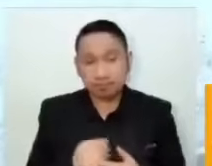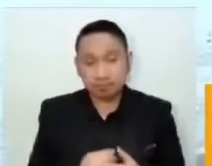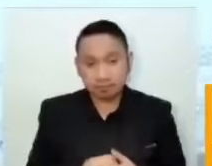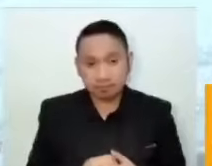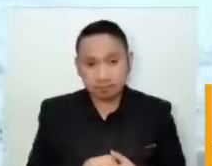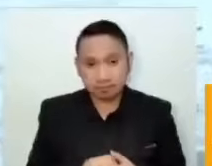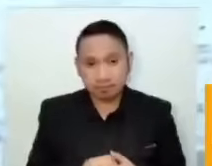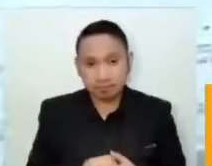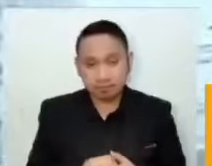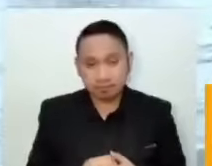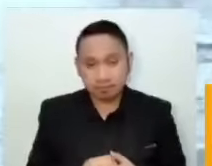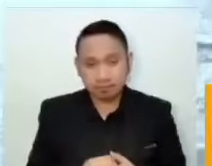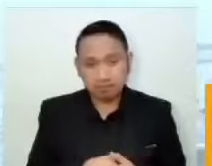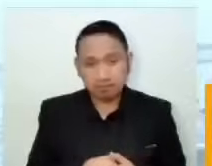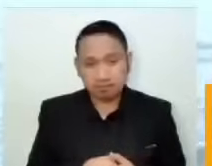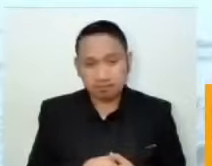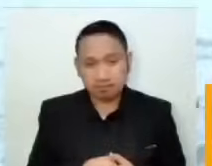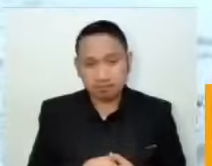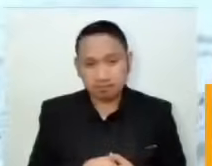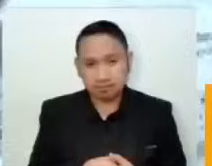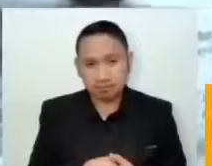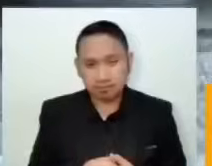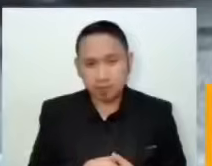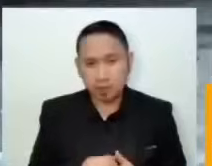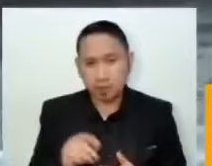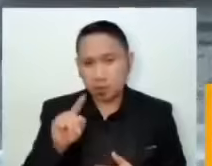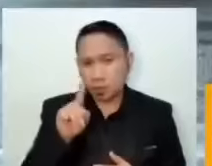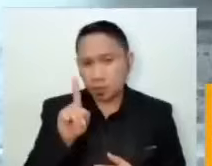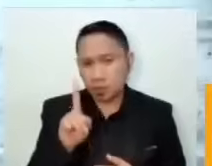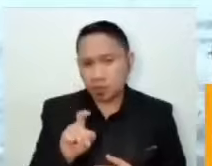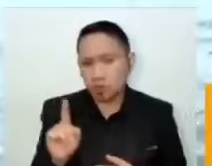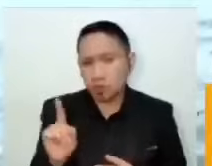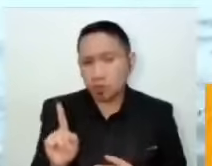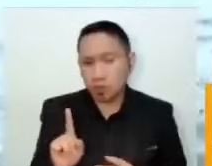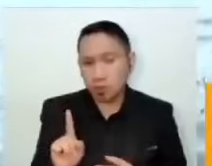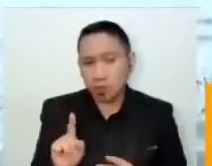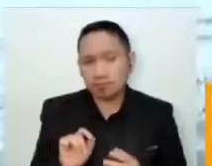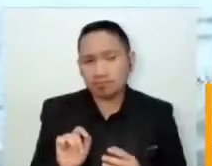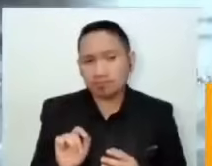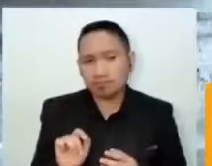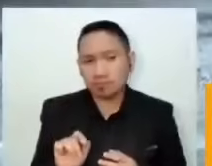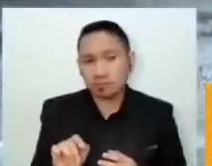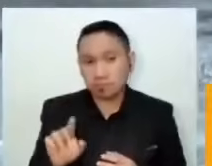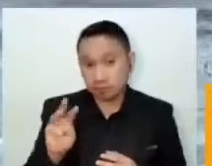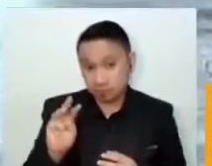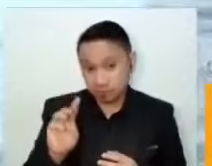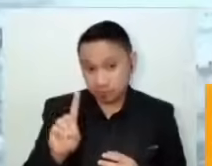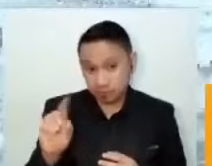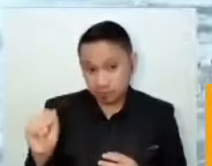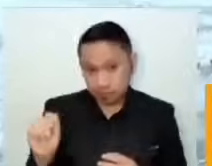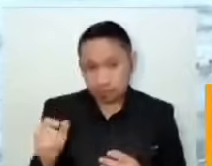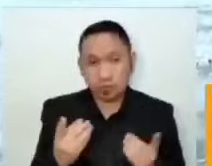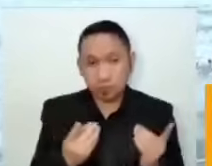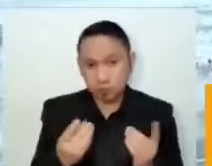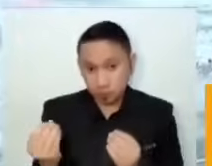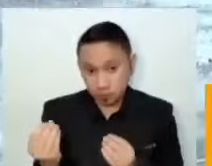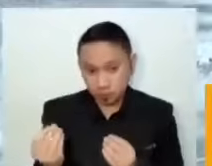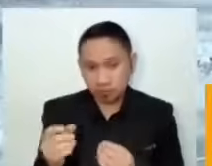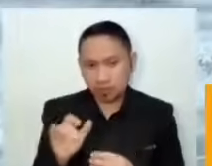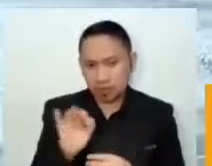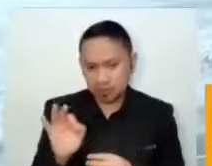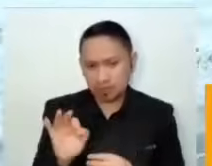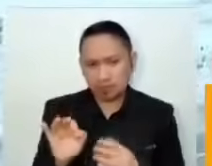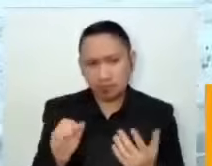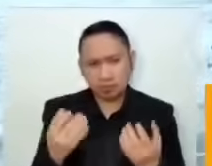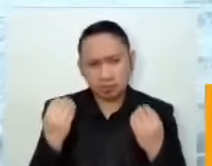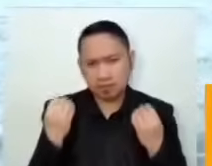Pasada. Ano po ang magiging hakbang ng MMDA kung sakali nga pong matuloy na ganito karami